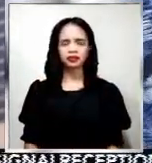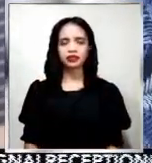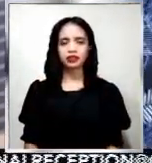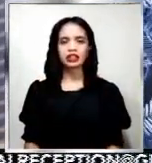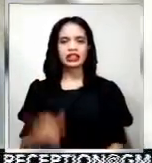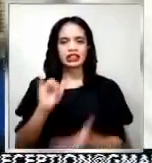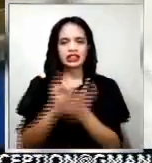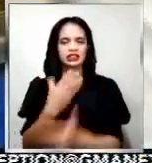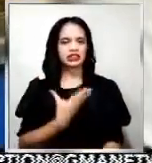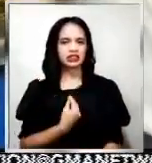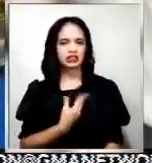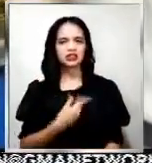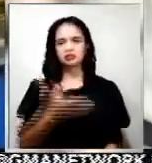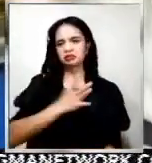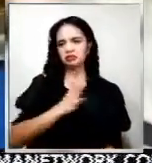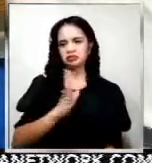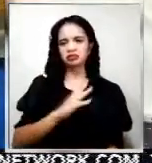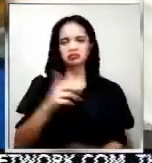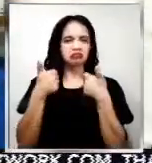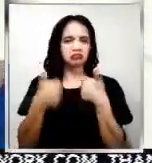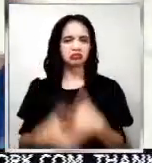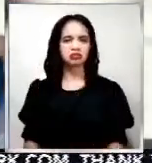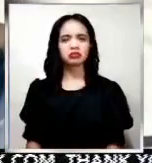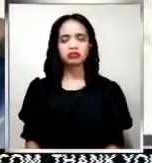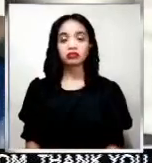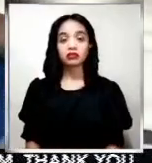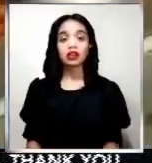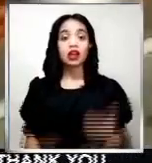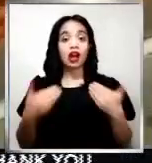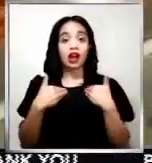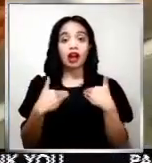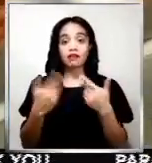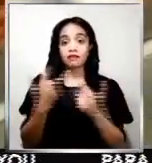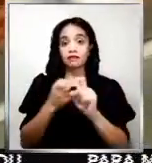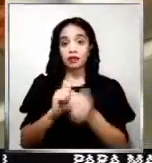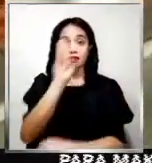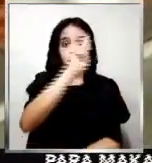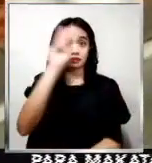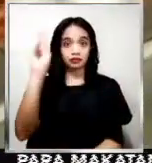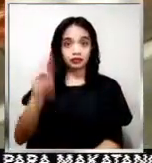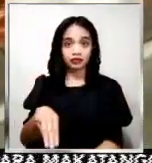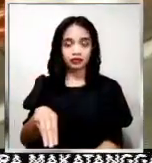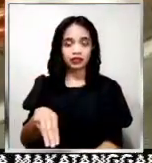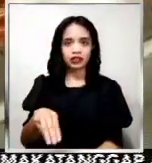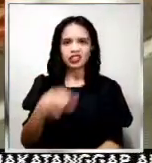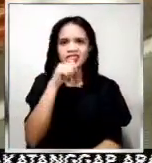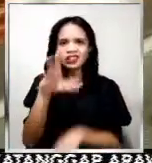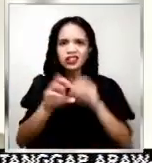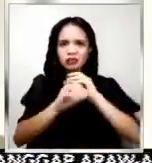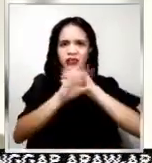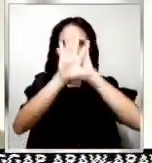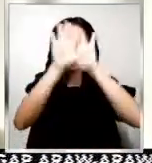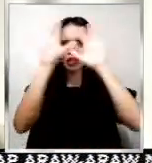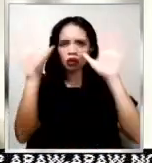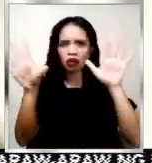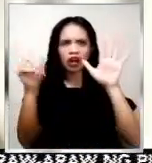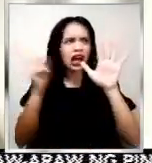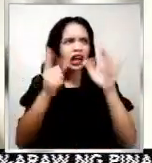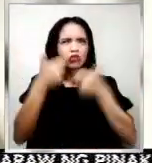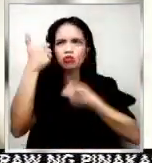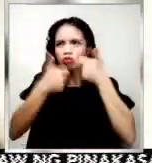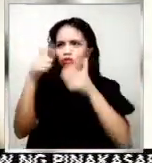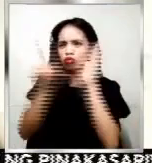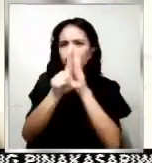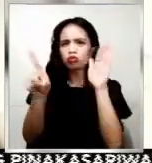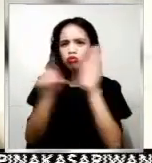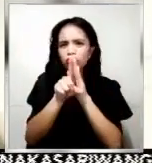sir. Meron naman taga Metro Manila na hindi malinaw sa kanya kung ano bang bawal. Kalookan, North Kalookan po